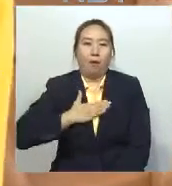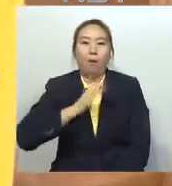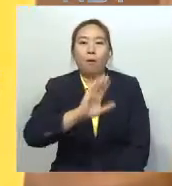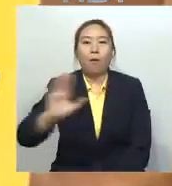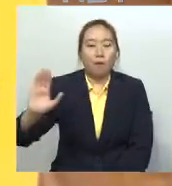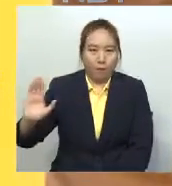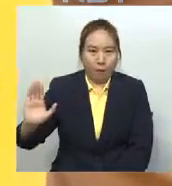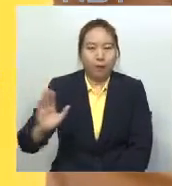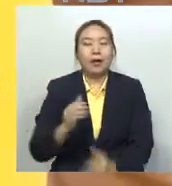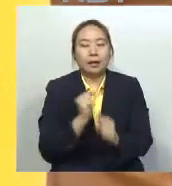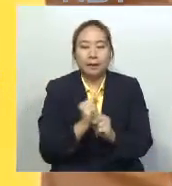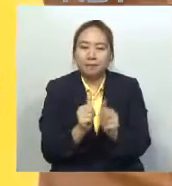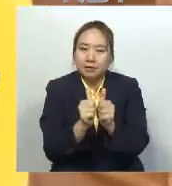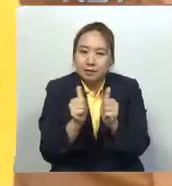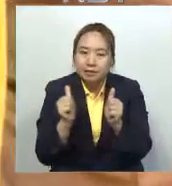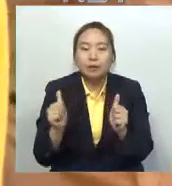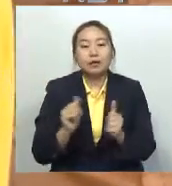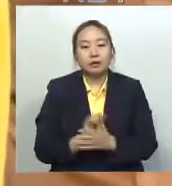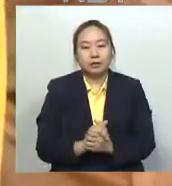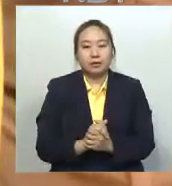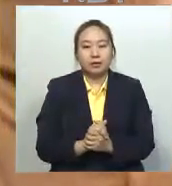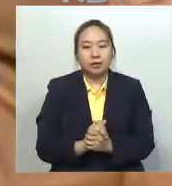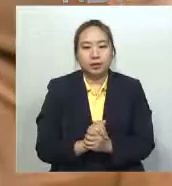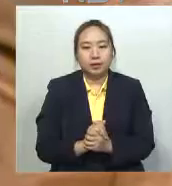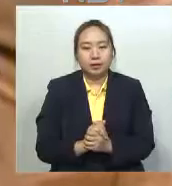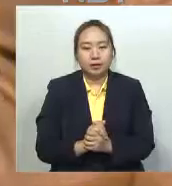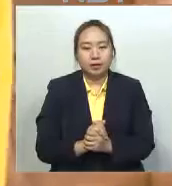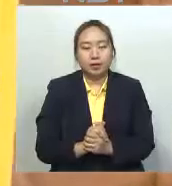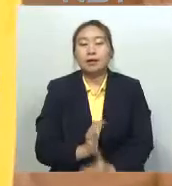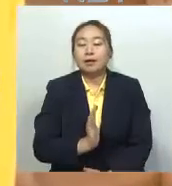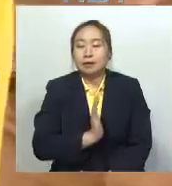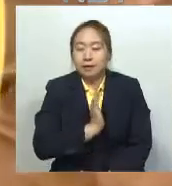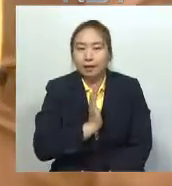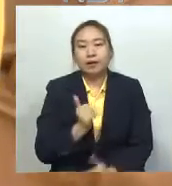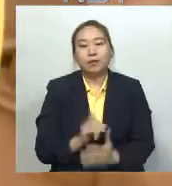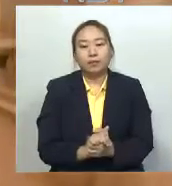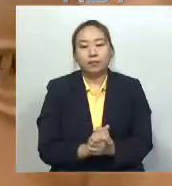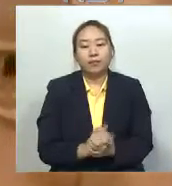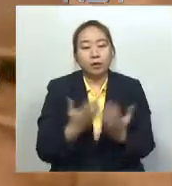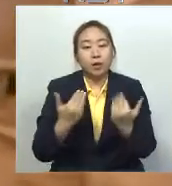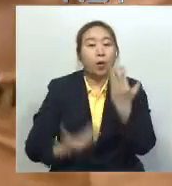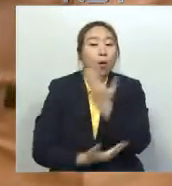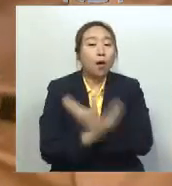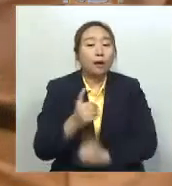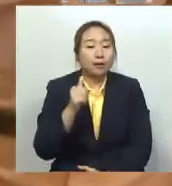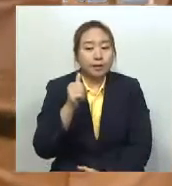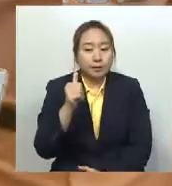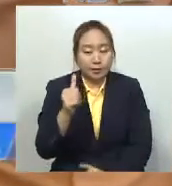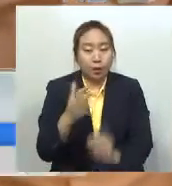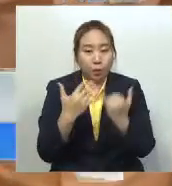ทุกคนก็ให้เราจากการทำความดีไม่ใช่ให้เกียรติจะได้มาจากอย่างสิ่งอื่นเนื่องในโอกาสนั้นเป็นมงคล